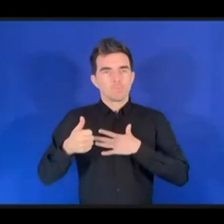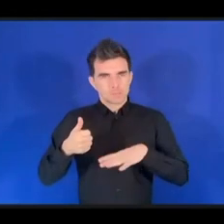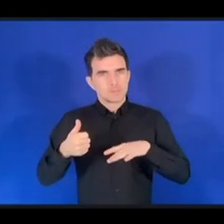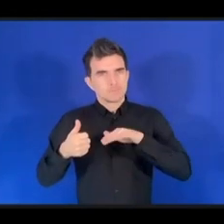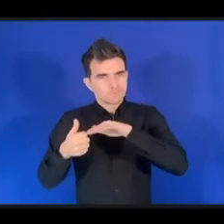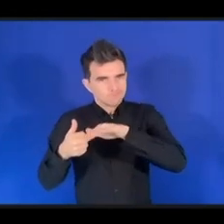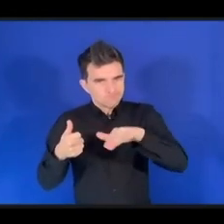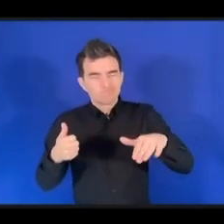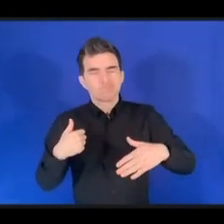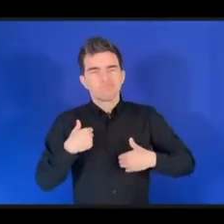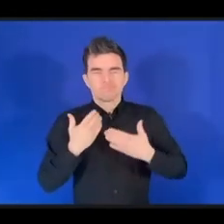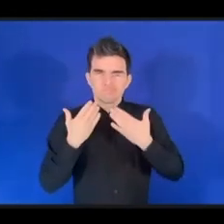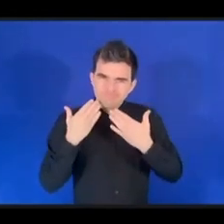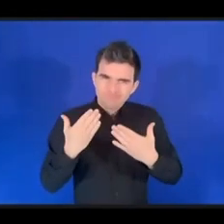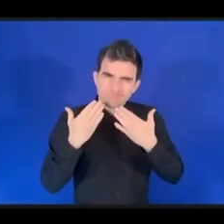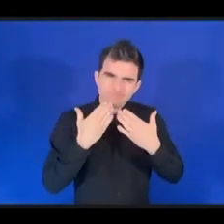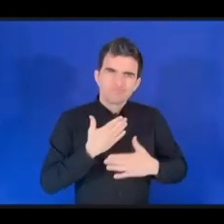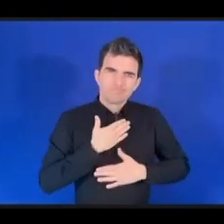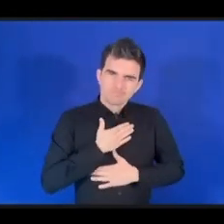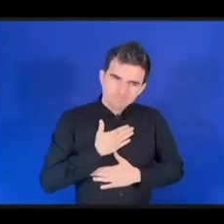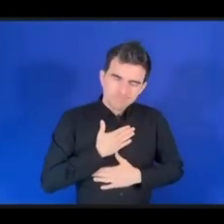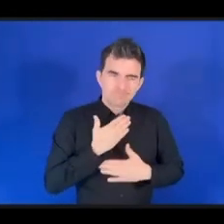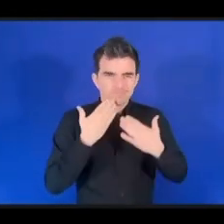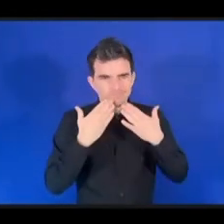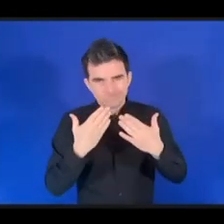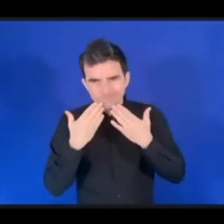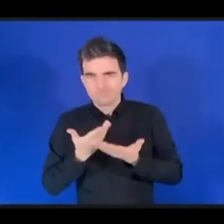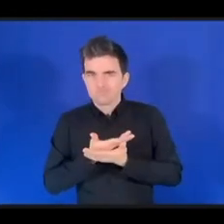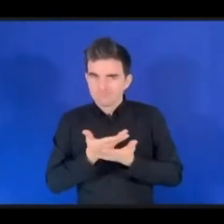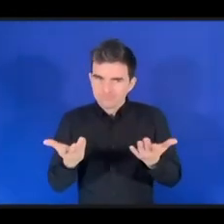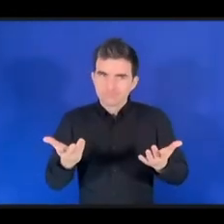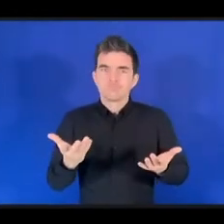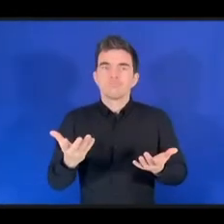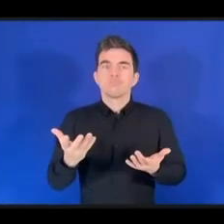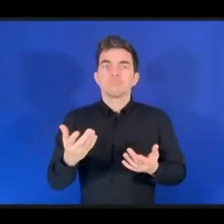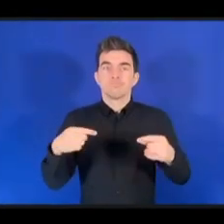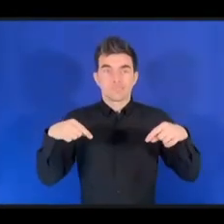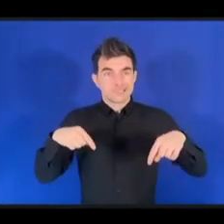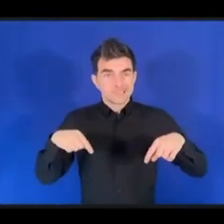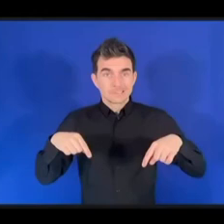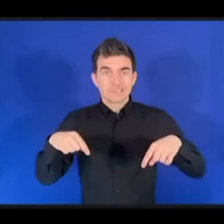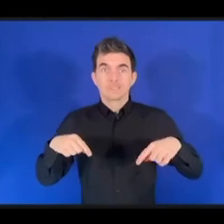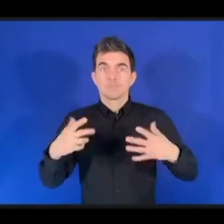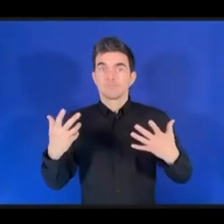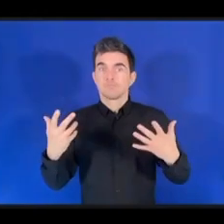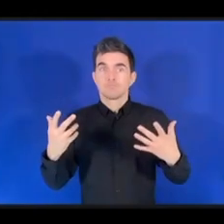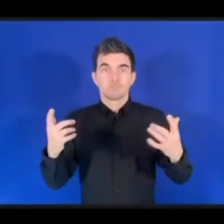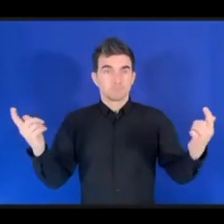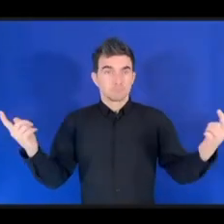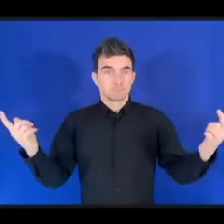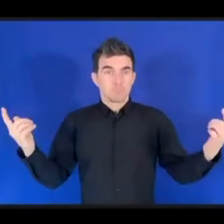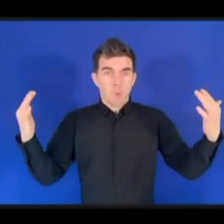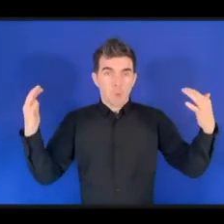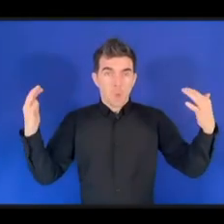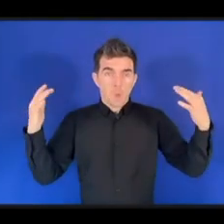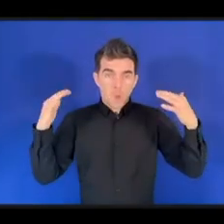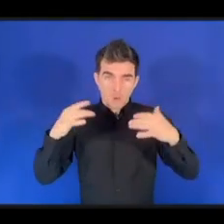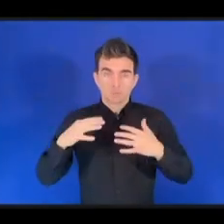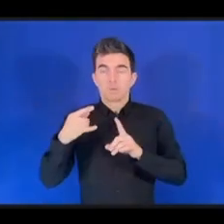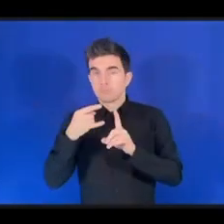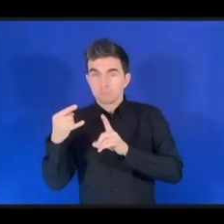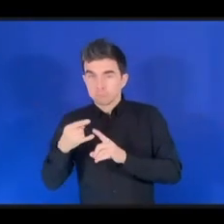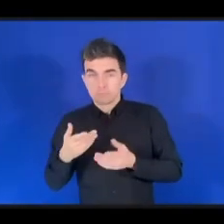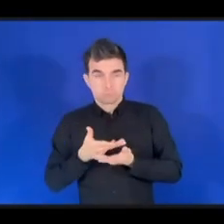participé à cette conférence et qui viennent du monde entier et je désire vous remercier pour les échanges que